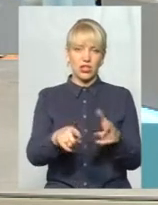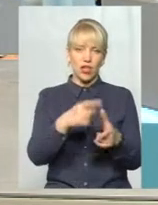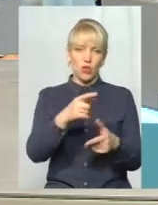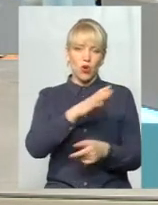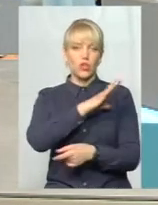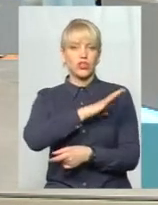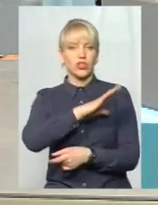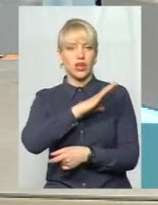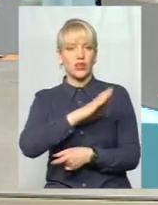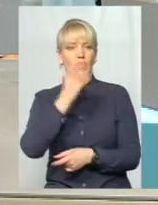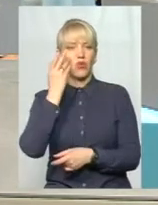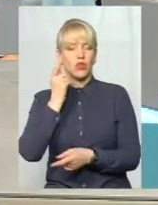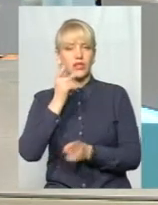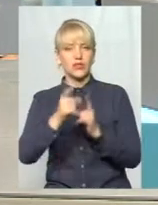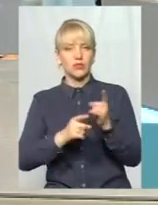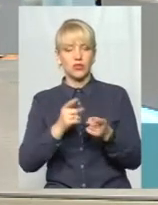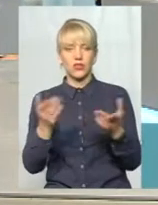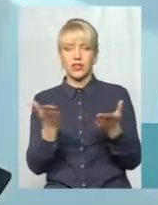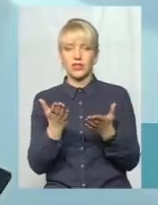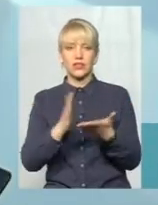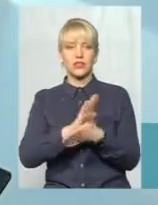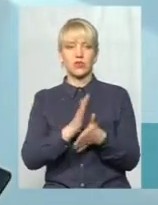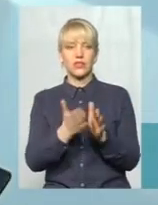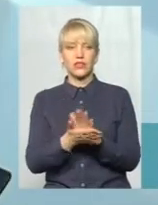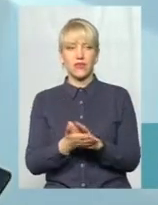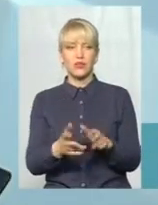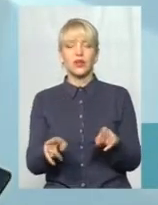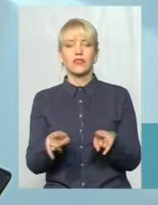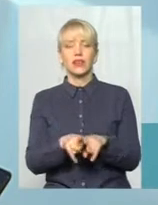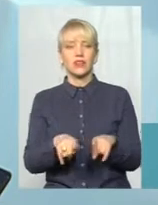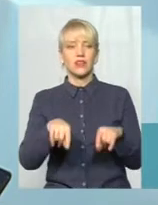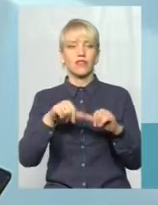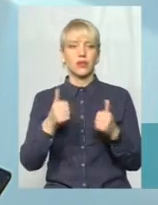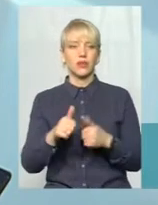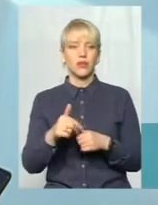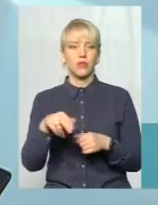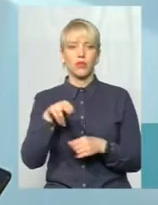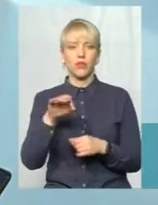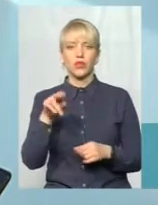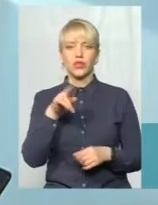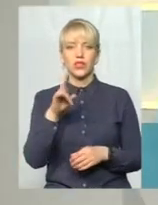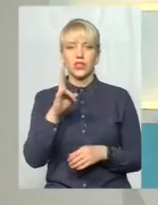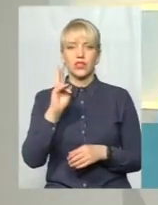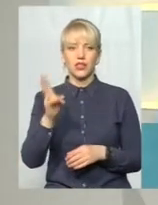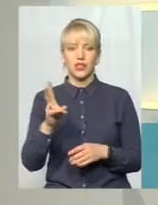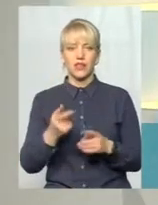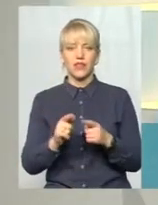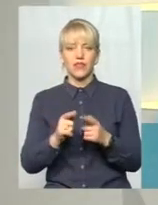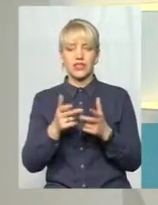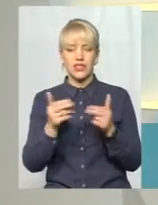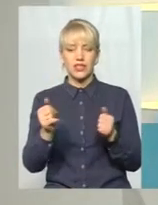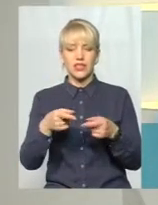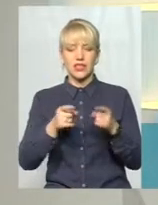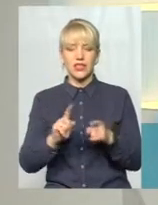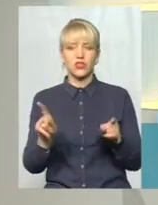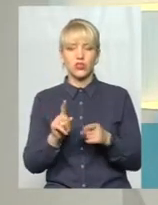коли зміниться якісь обставини в тому випадку, так як по Слободанію, по ДНК визнається, що він є дійсно загиблий. Або ж,